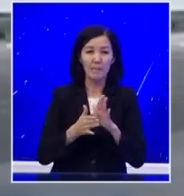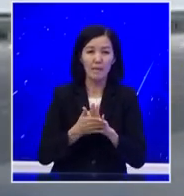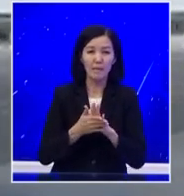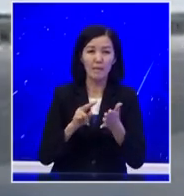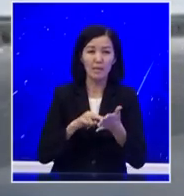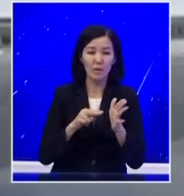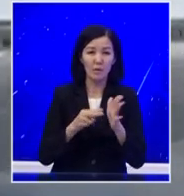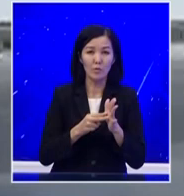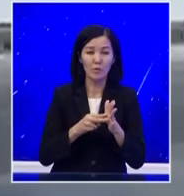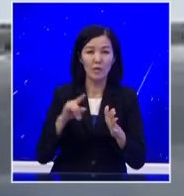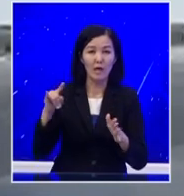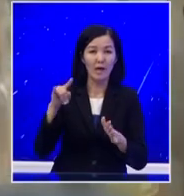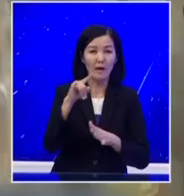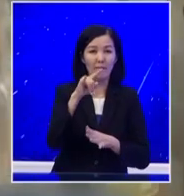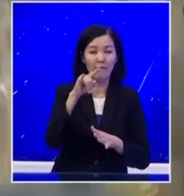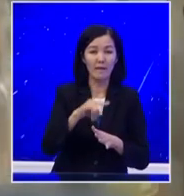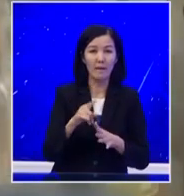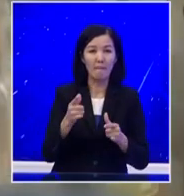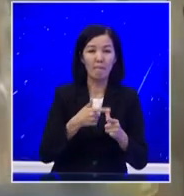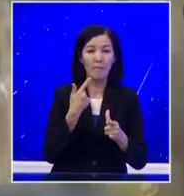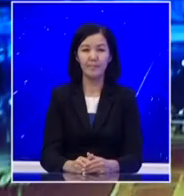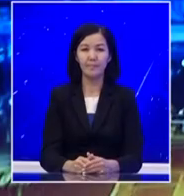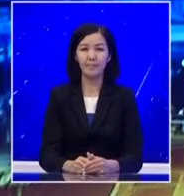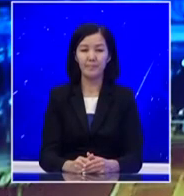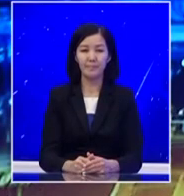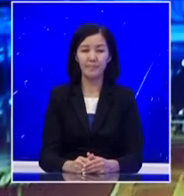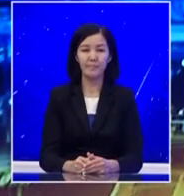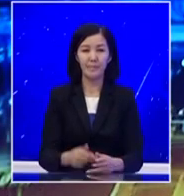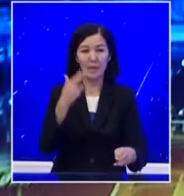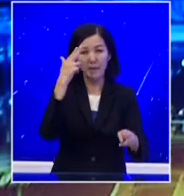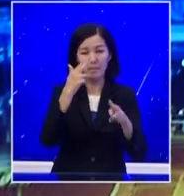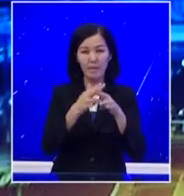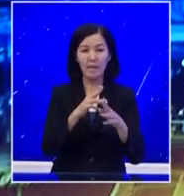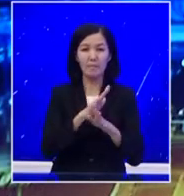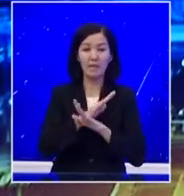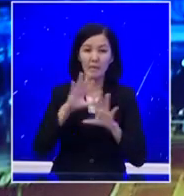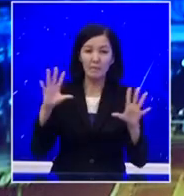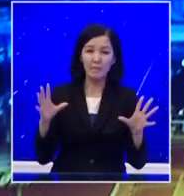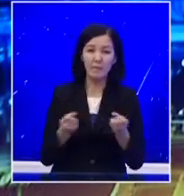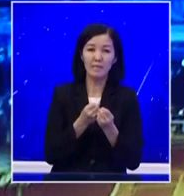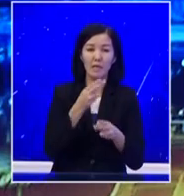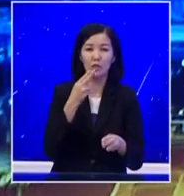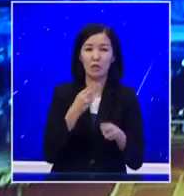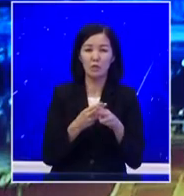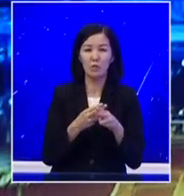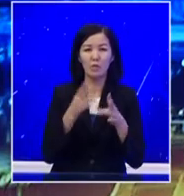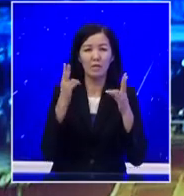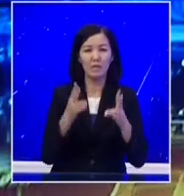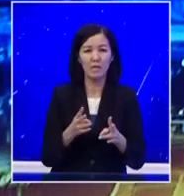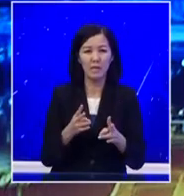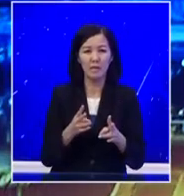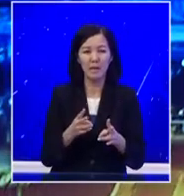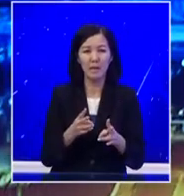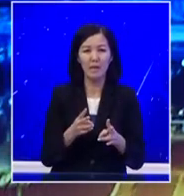авиаперевозки между казахстаном и корее брат погиб спасая сестренку трагедия унесшая жизнь